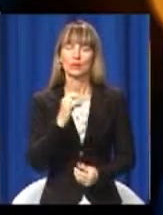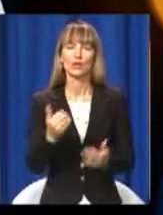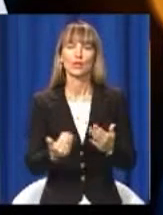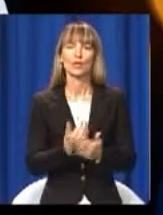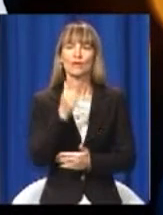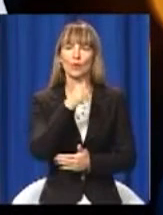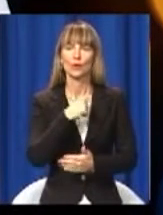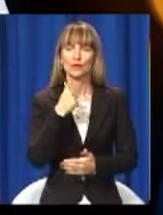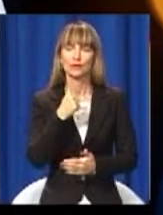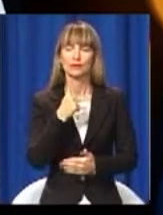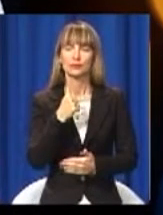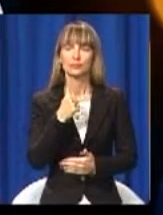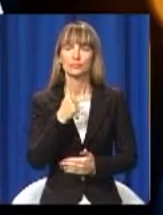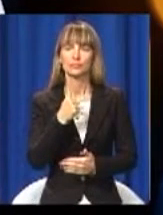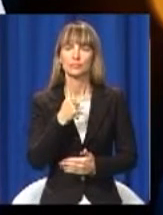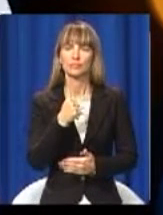год